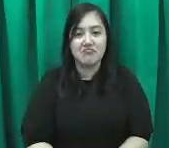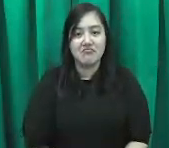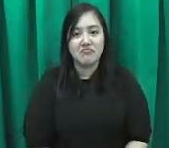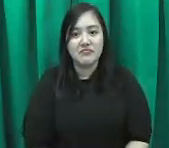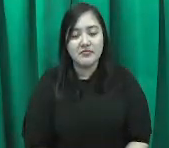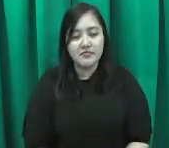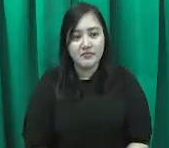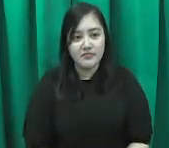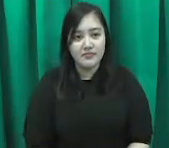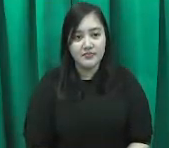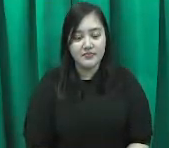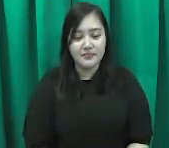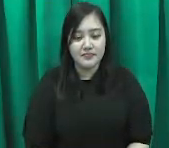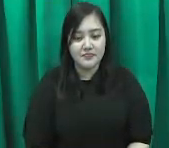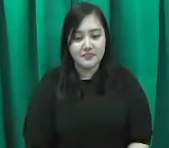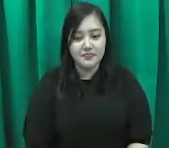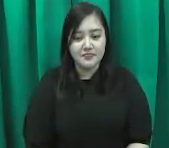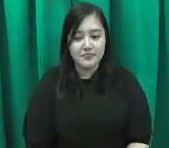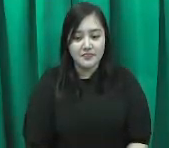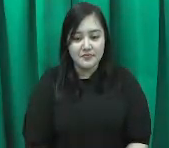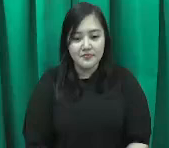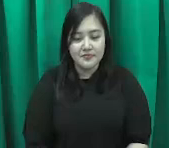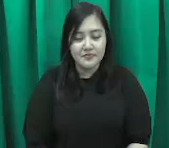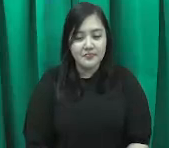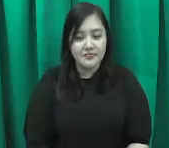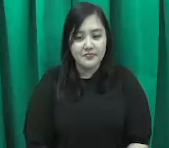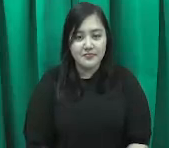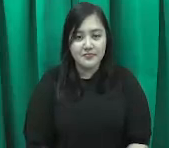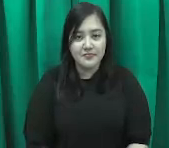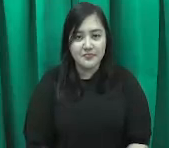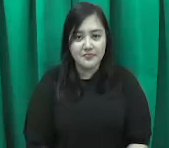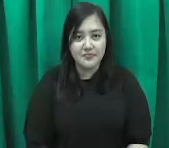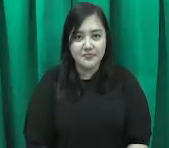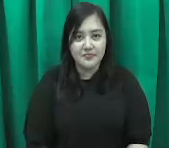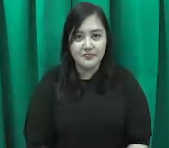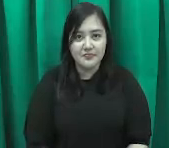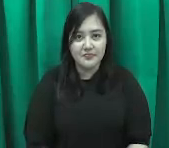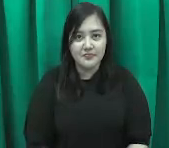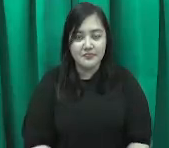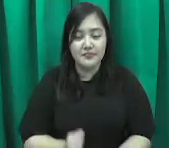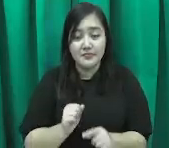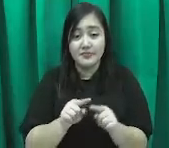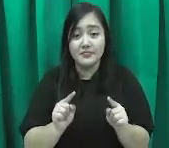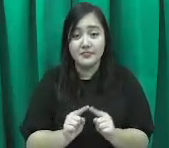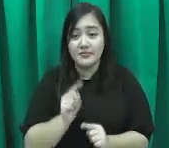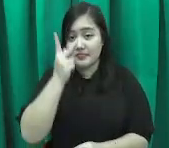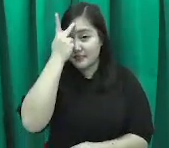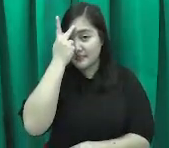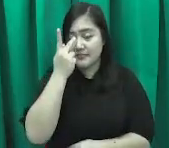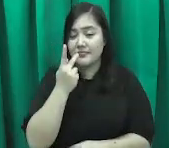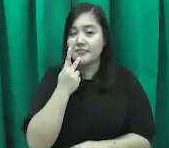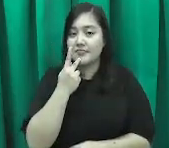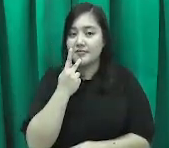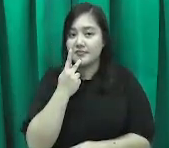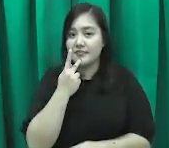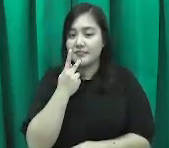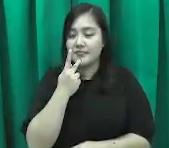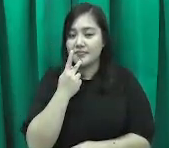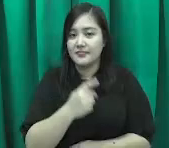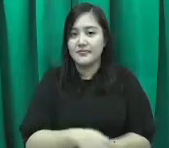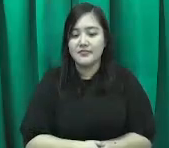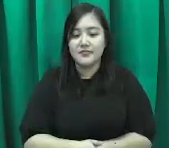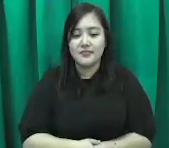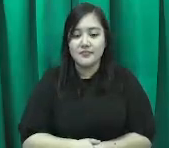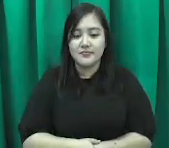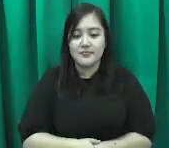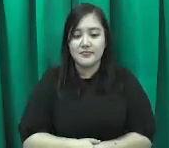we always have, lalo na pag nakaka-encounter tayo sa family natin, siguro as parents, masasabi natin as parents, lalo na pag